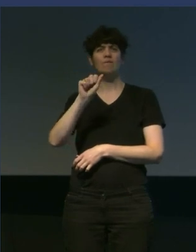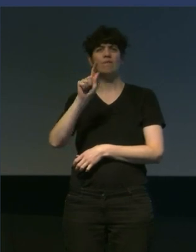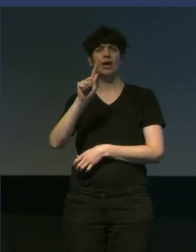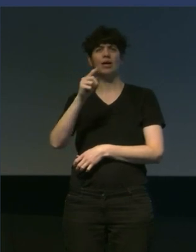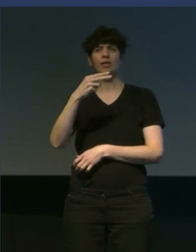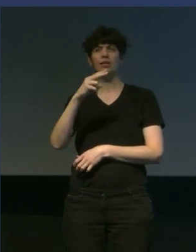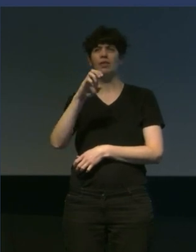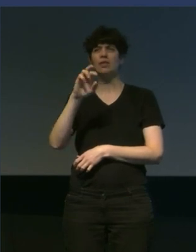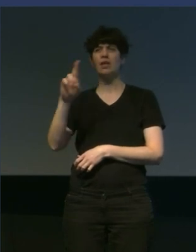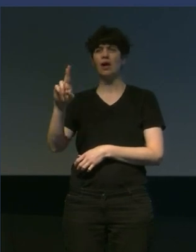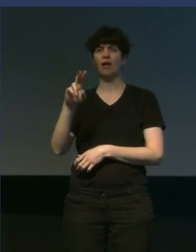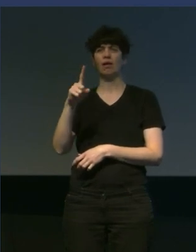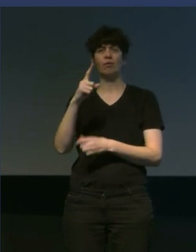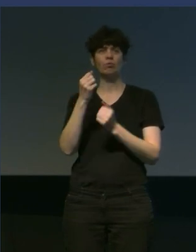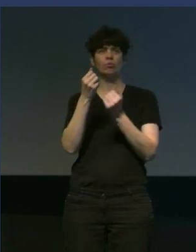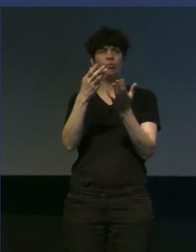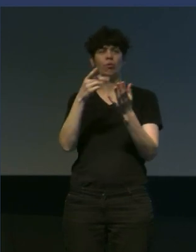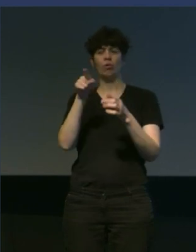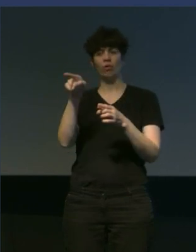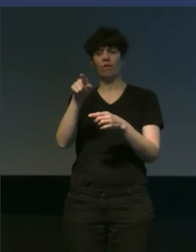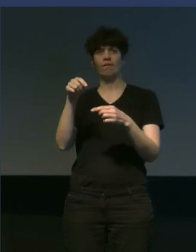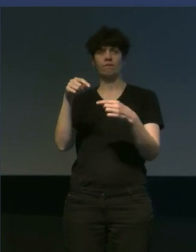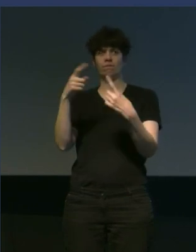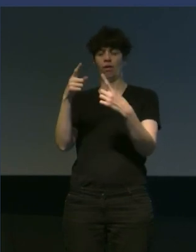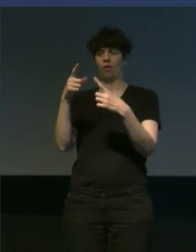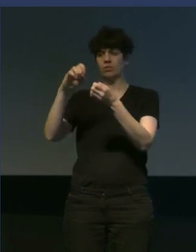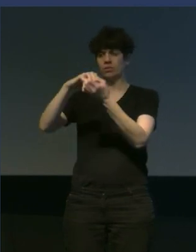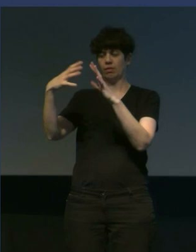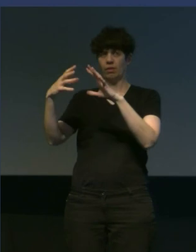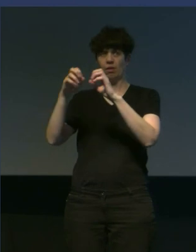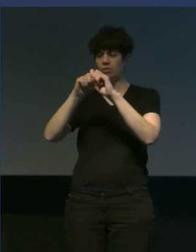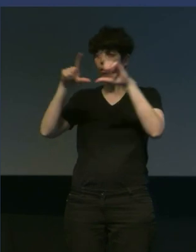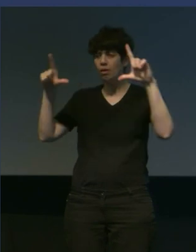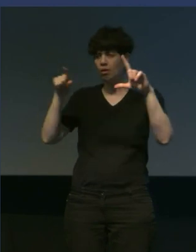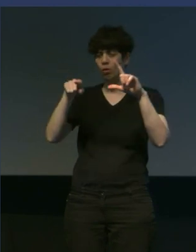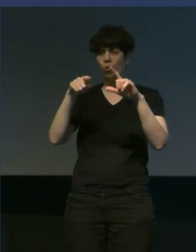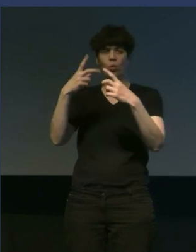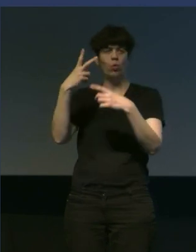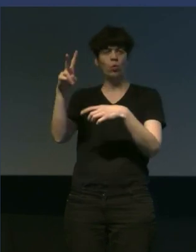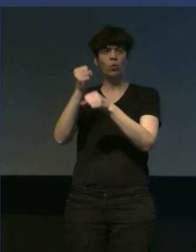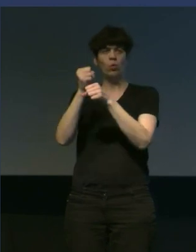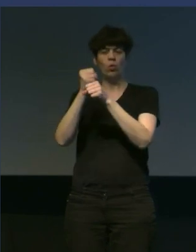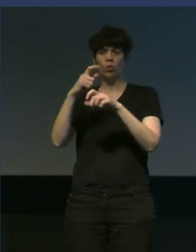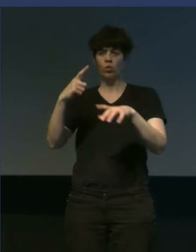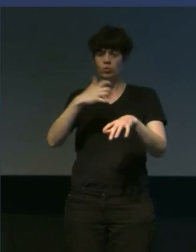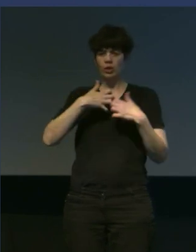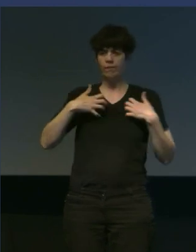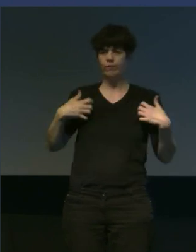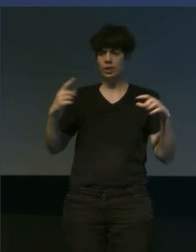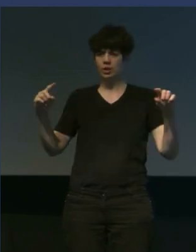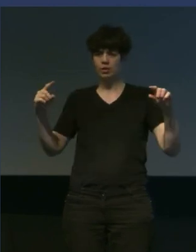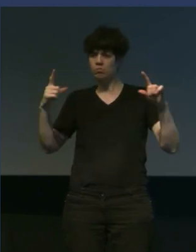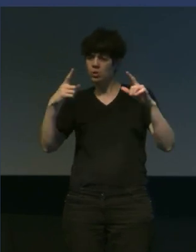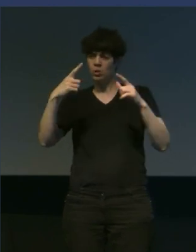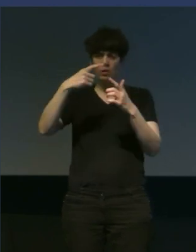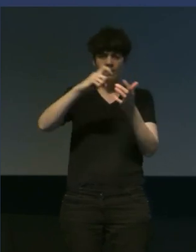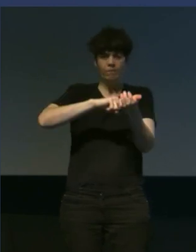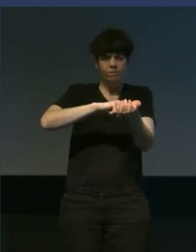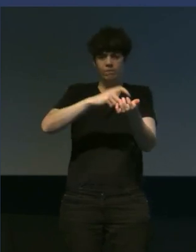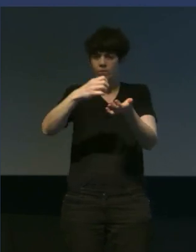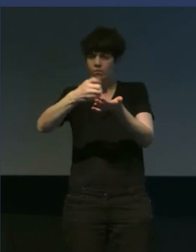c'est quand même très intéressant là-dessus. Il travaille énormément avec des scientifiques pour croiser les sources et vraiment faire que ce soit quelque chose de très